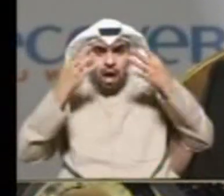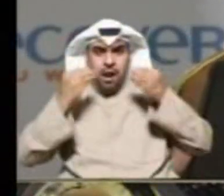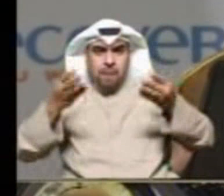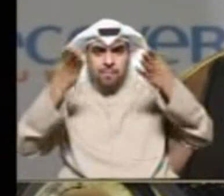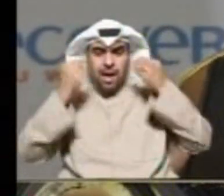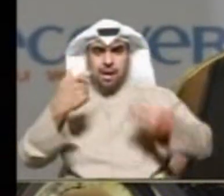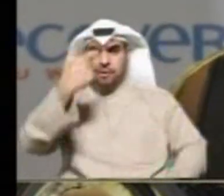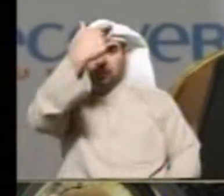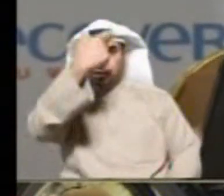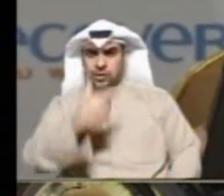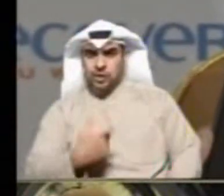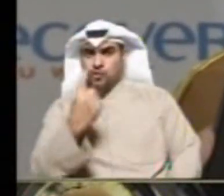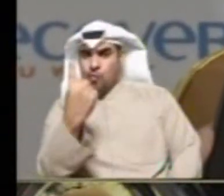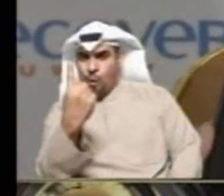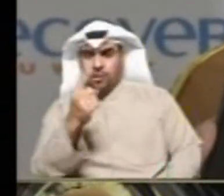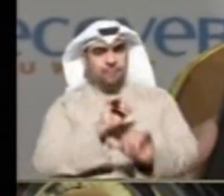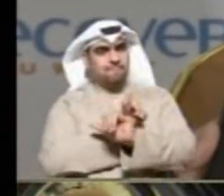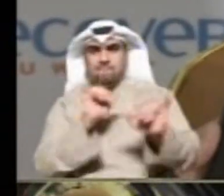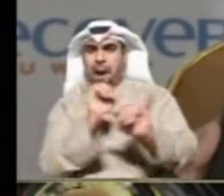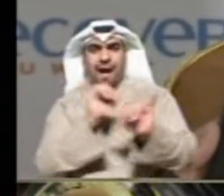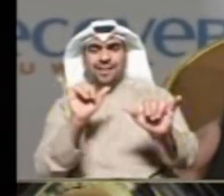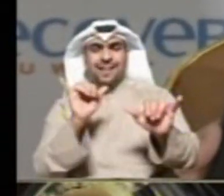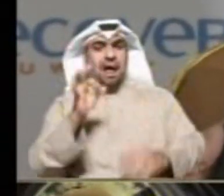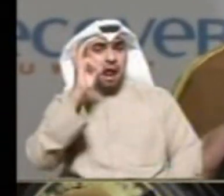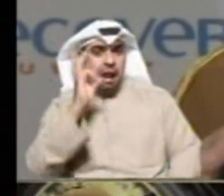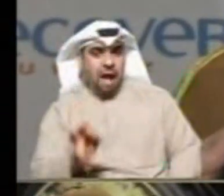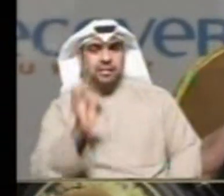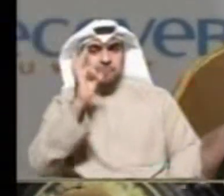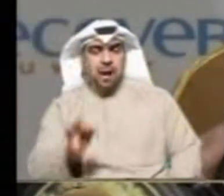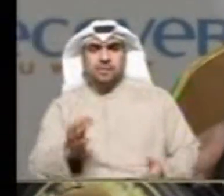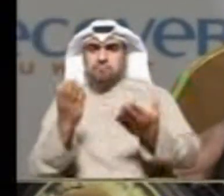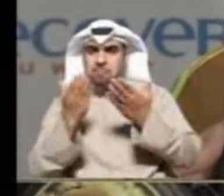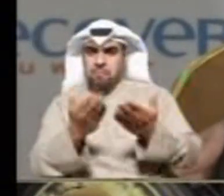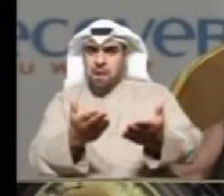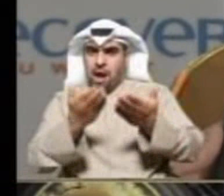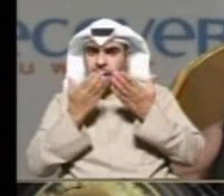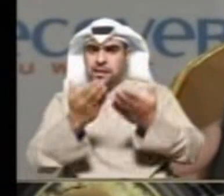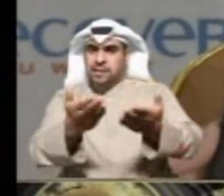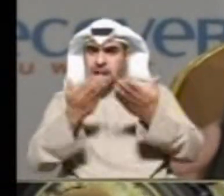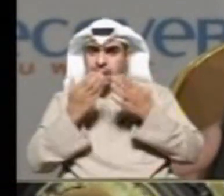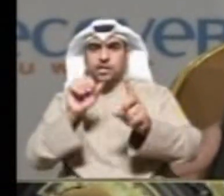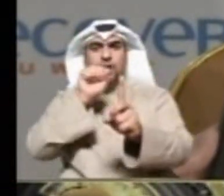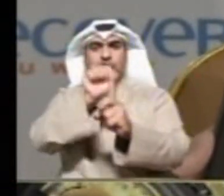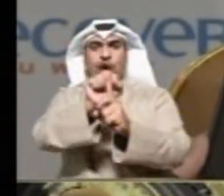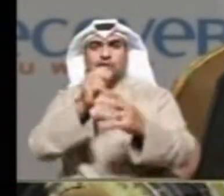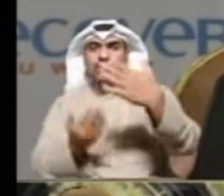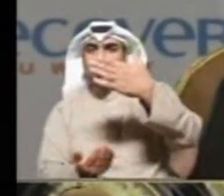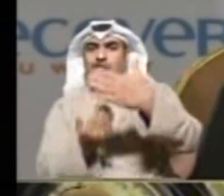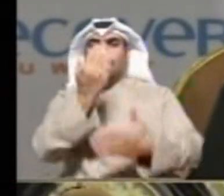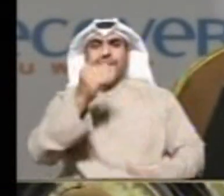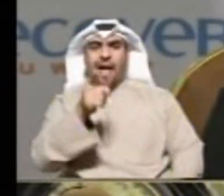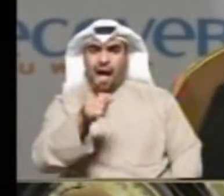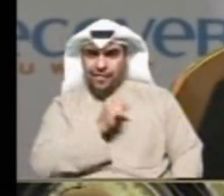الشخص في وعمله في مستشفى. وطبعا أيضا احنا عندنا خطط جديدة